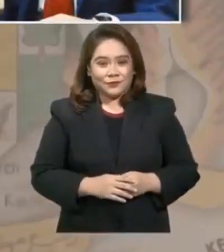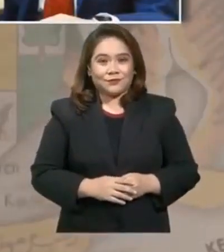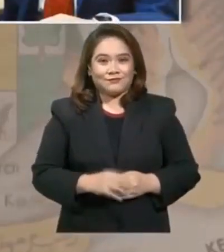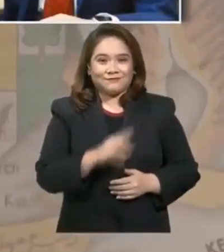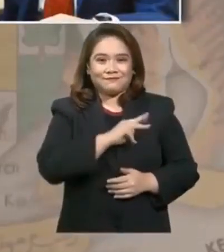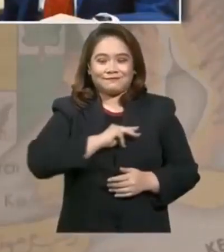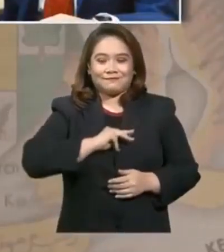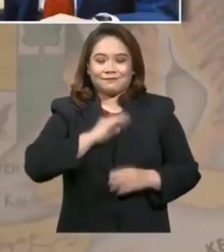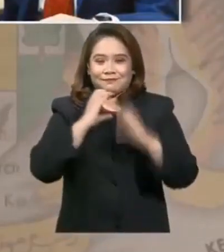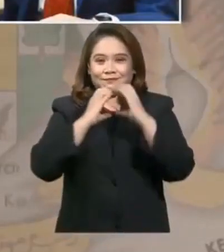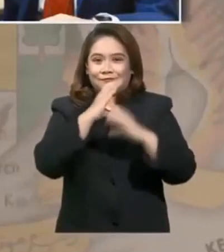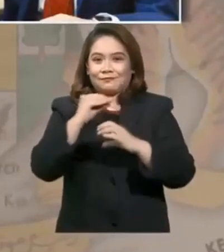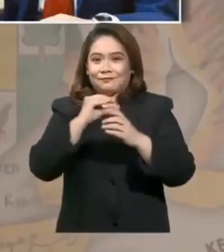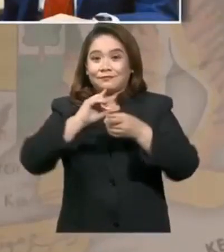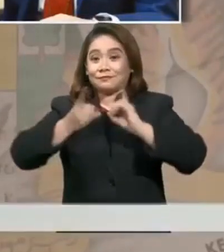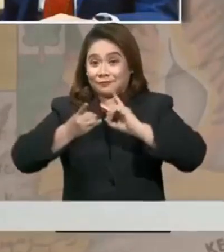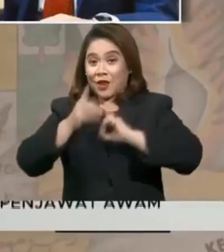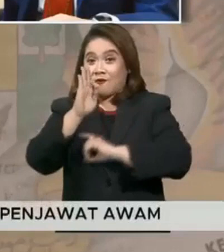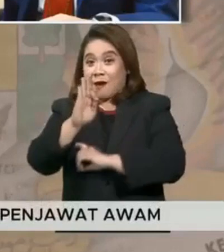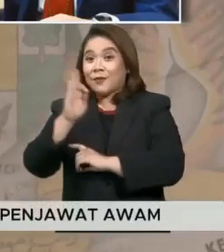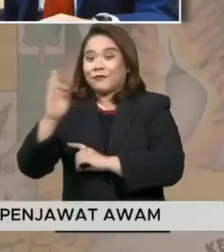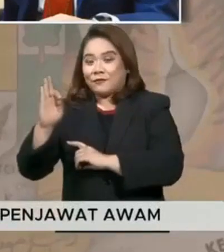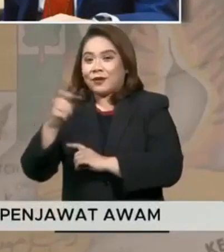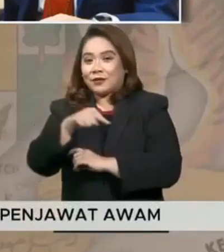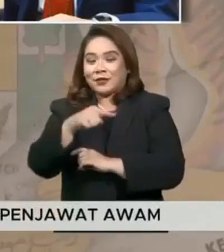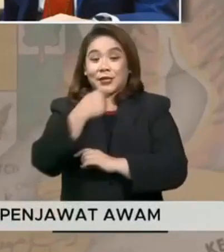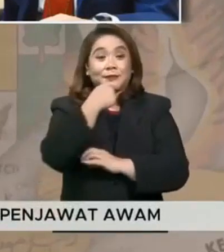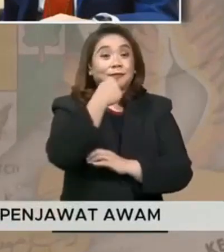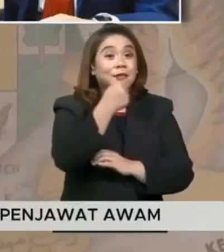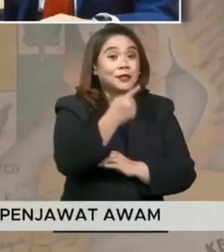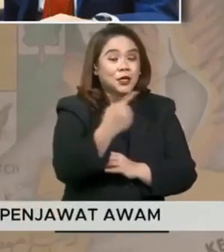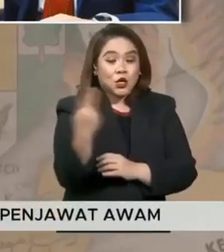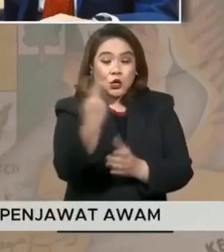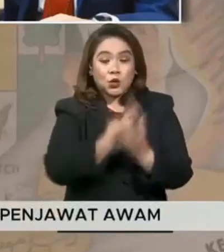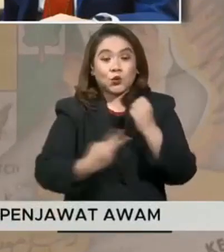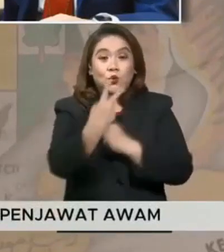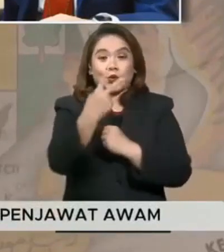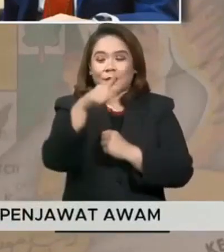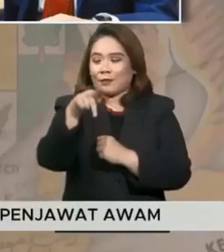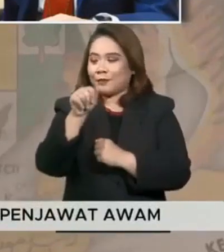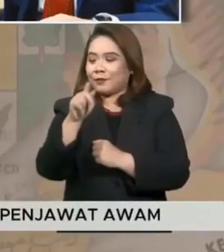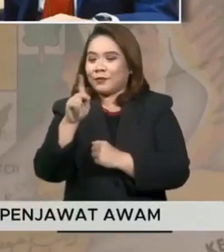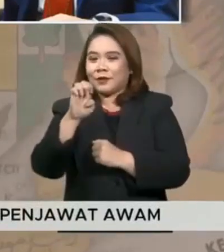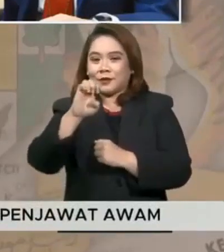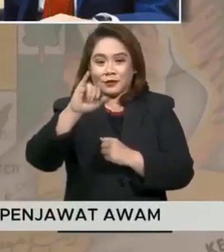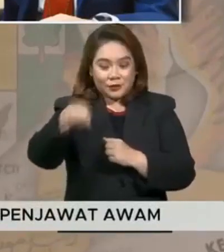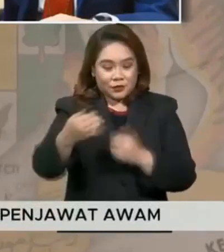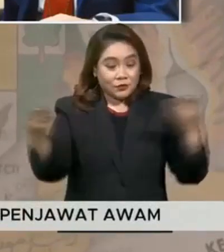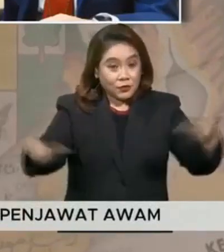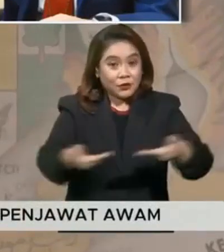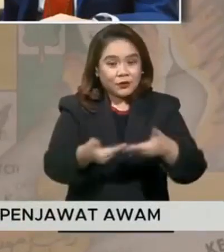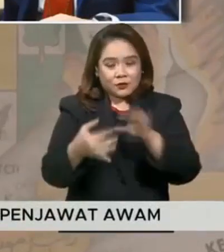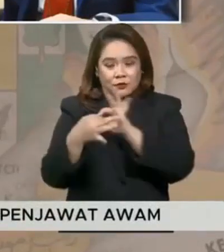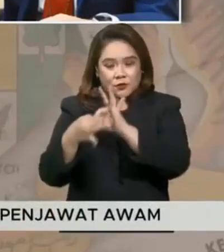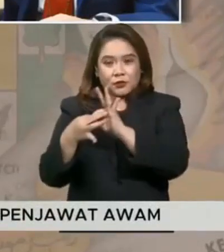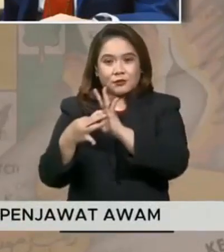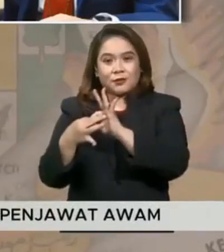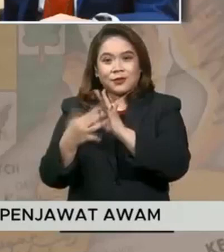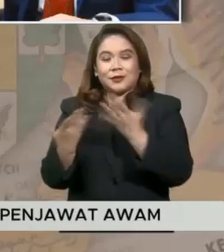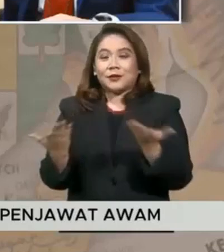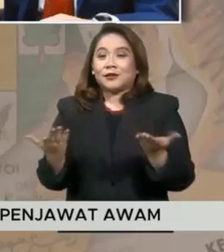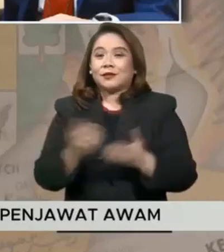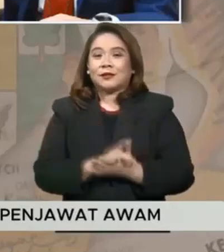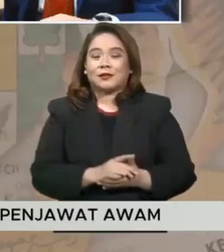menteri komunikasi dan digital Fahmi Fazil tersebut diperkenalkan dengan kerjasama sosial